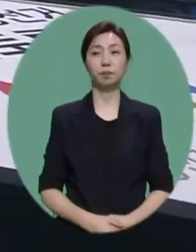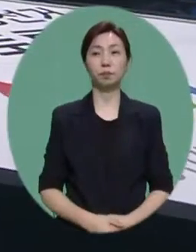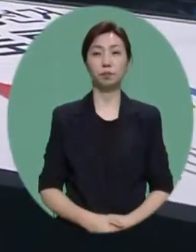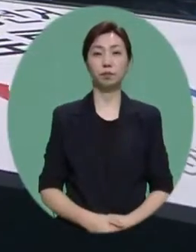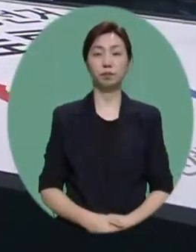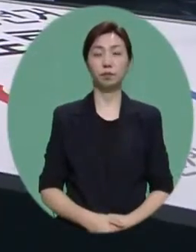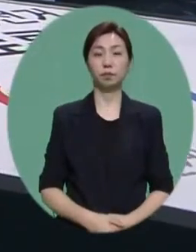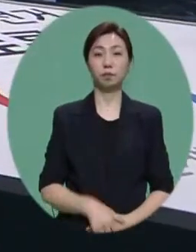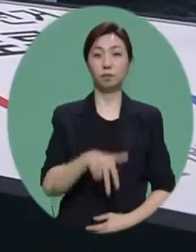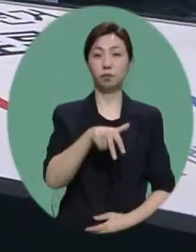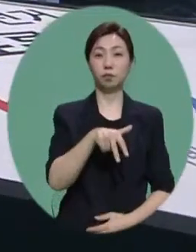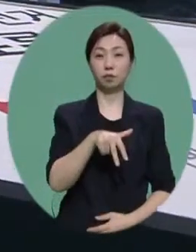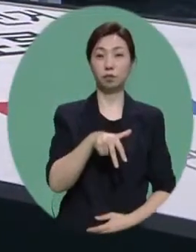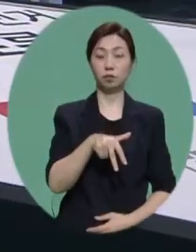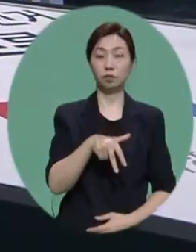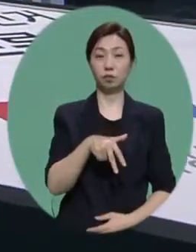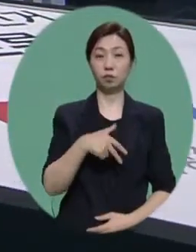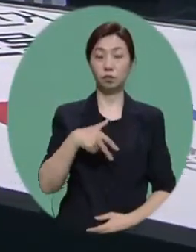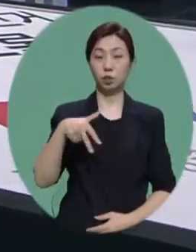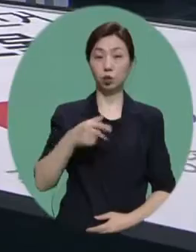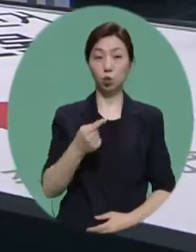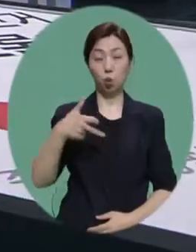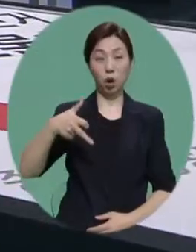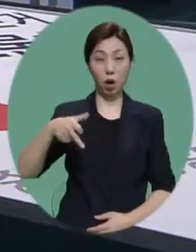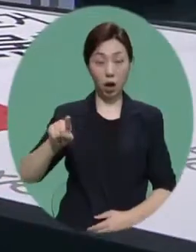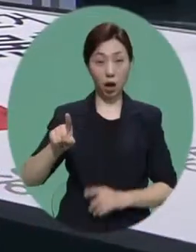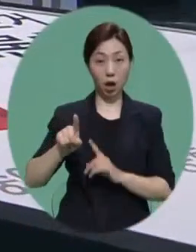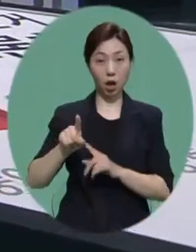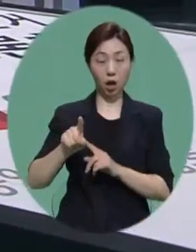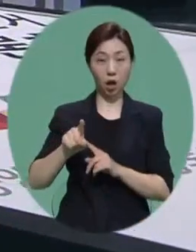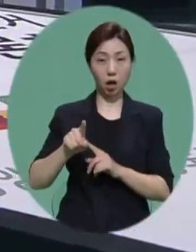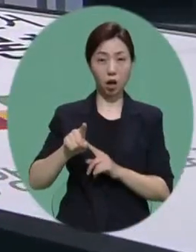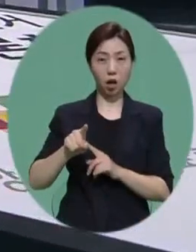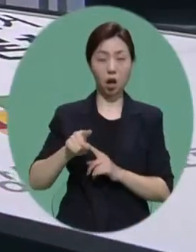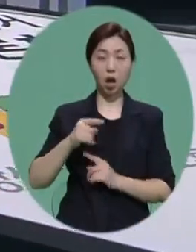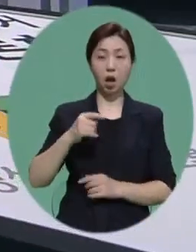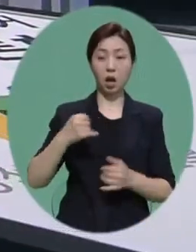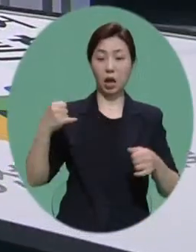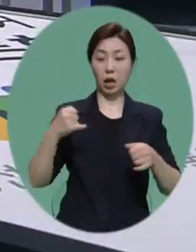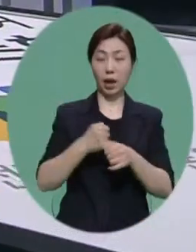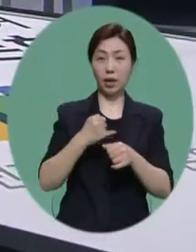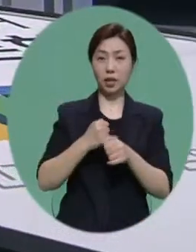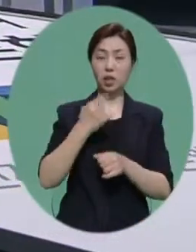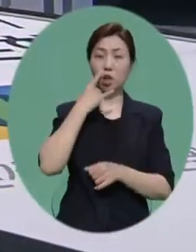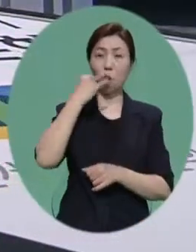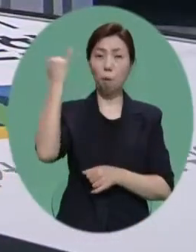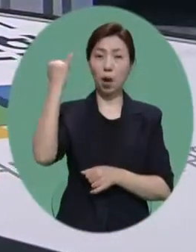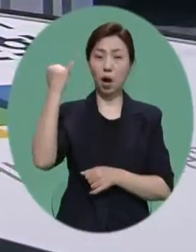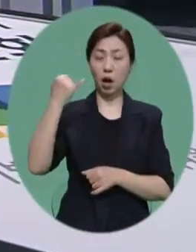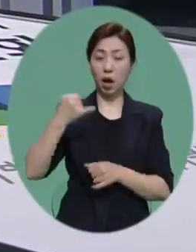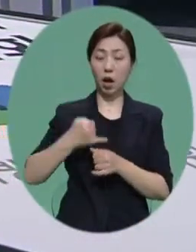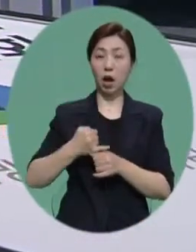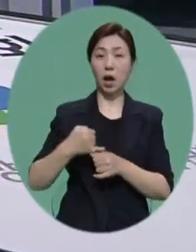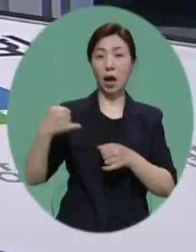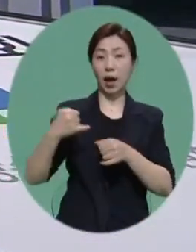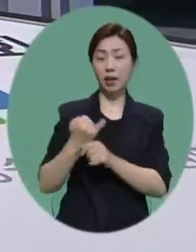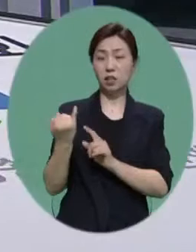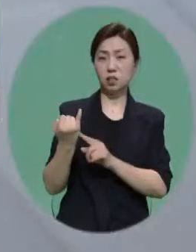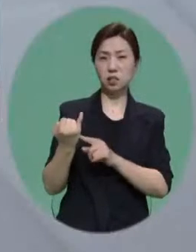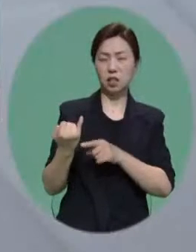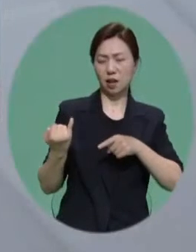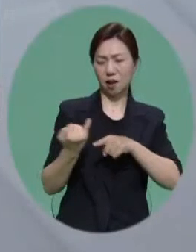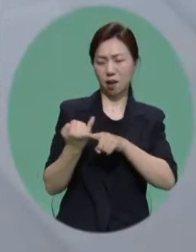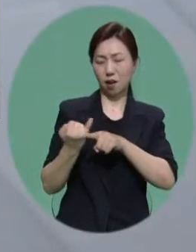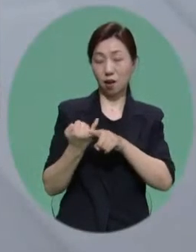족하게 여자친구 하고 어머니를 37번 찔러 소 잔혹하게 살해한 사건을 맡아 소 데이트